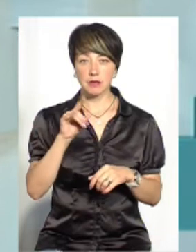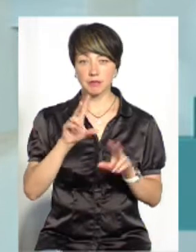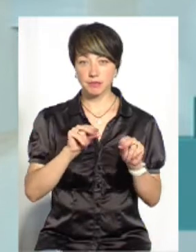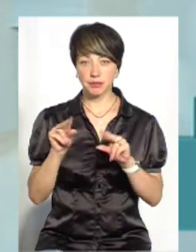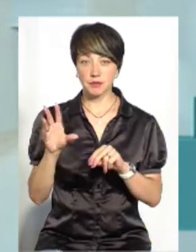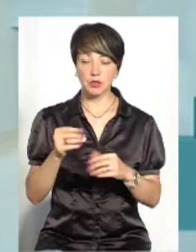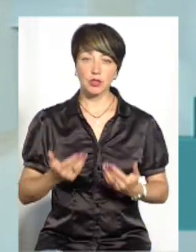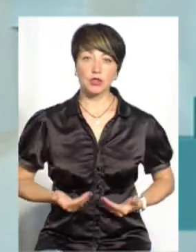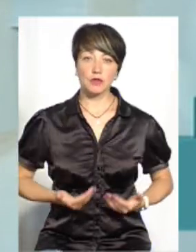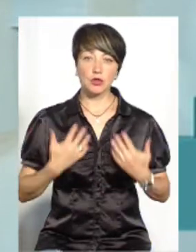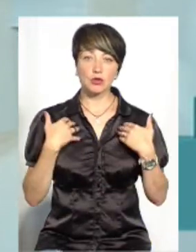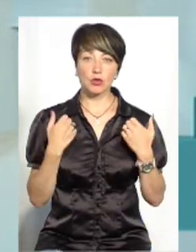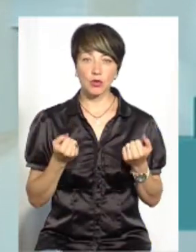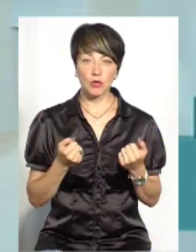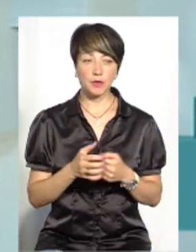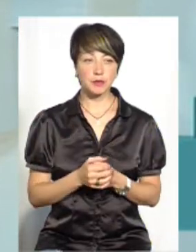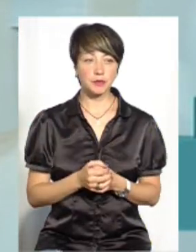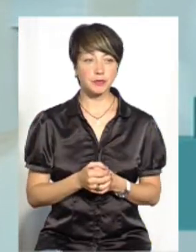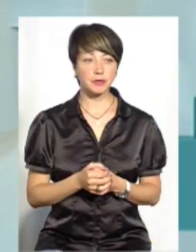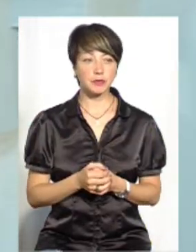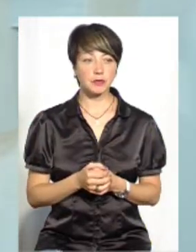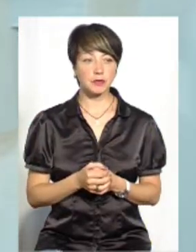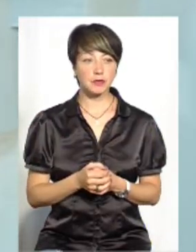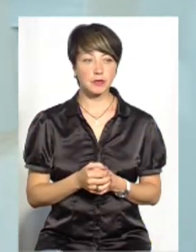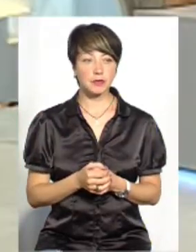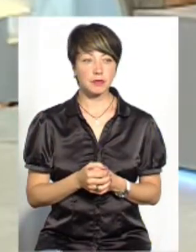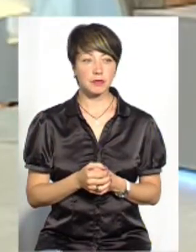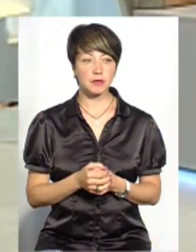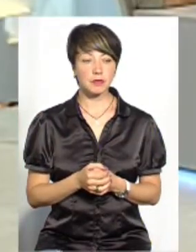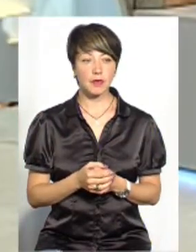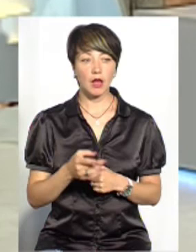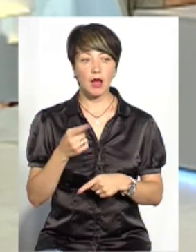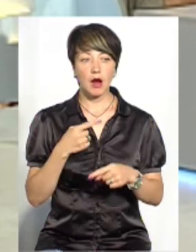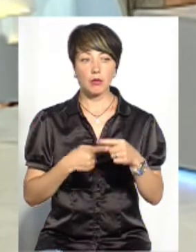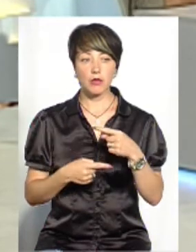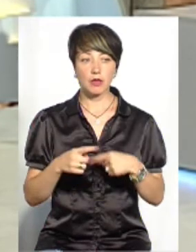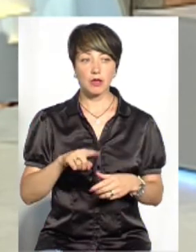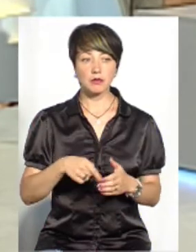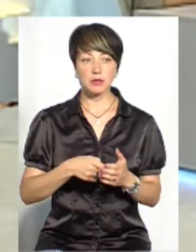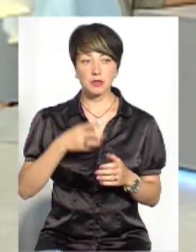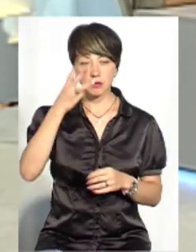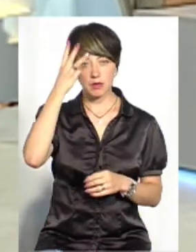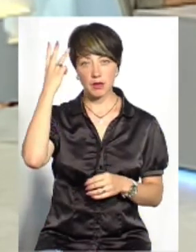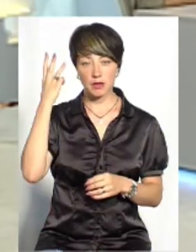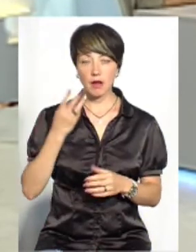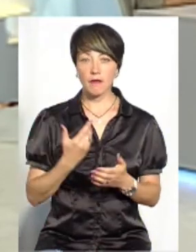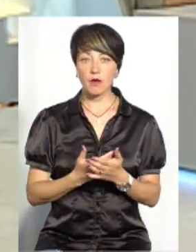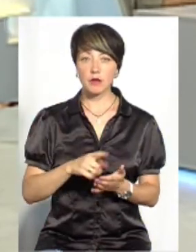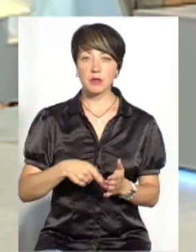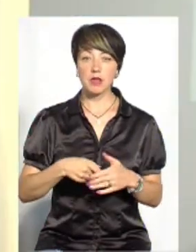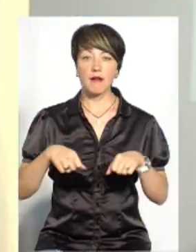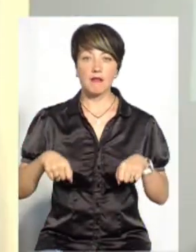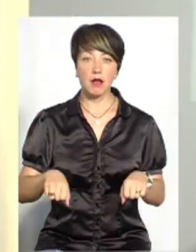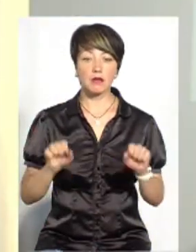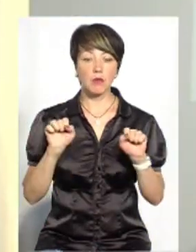здорові. Скарг в управління не надходило. Повернемося в місто Хмельницький. Пане Василю, ось міська влада